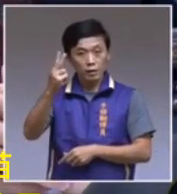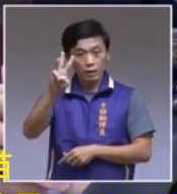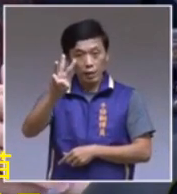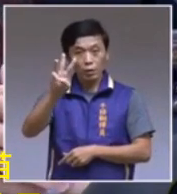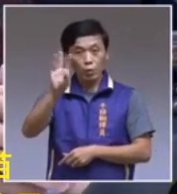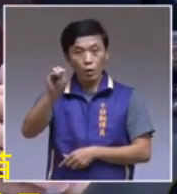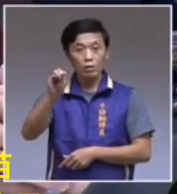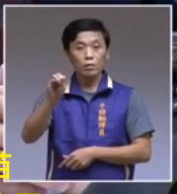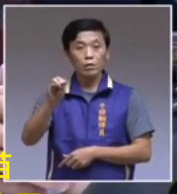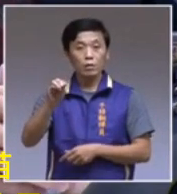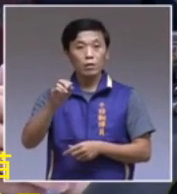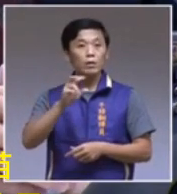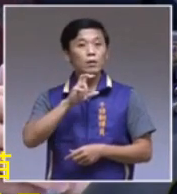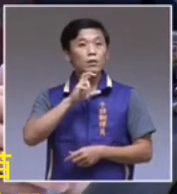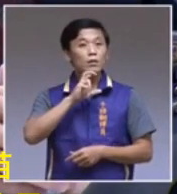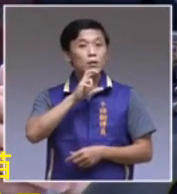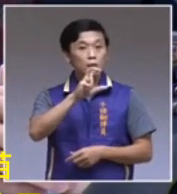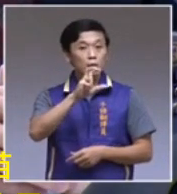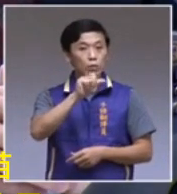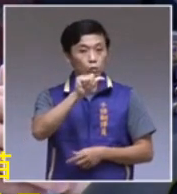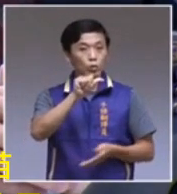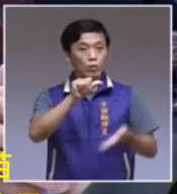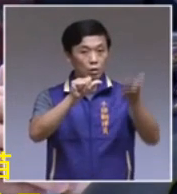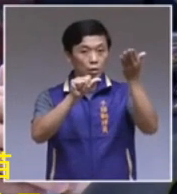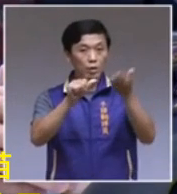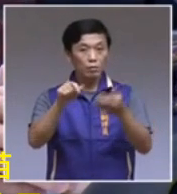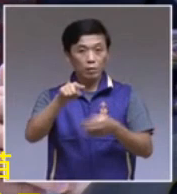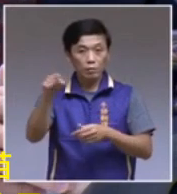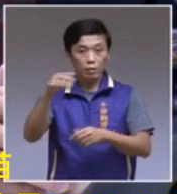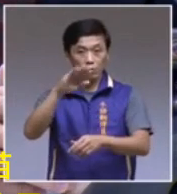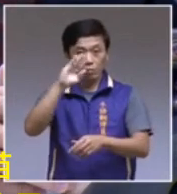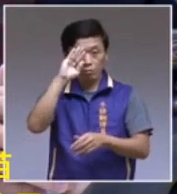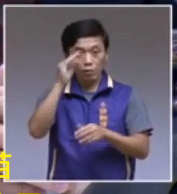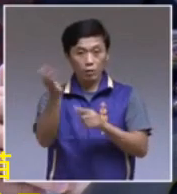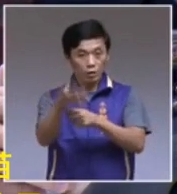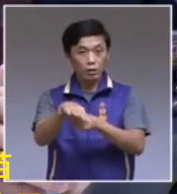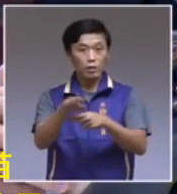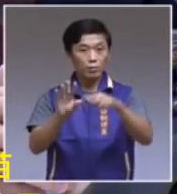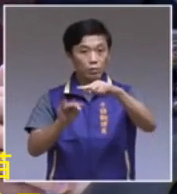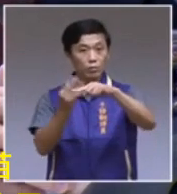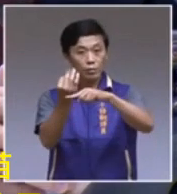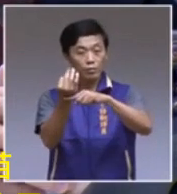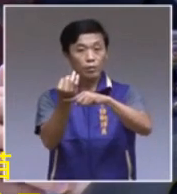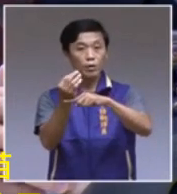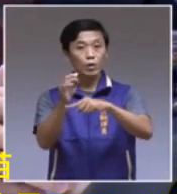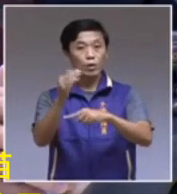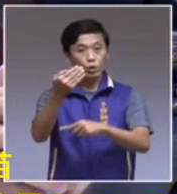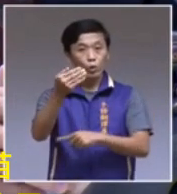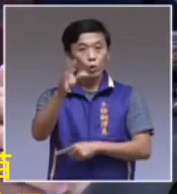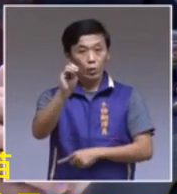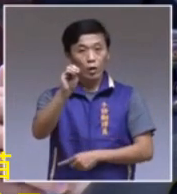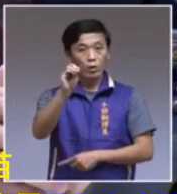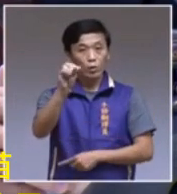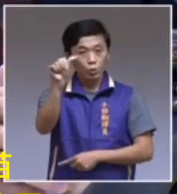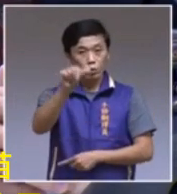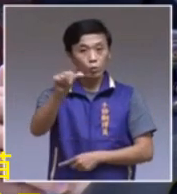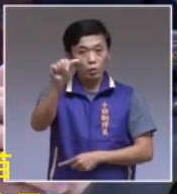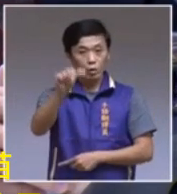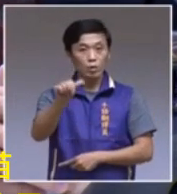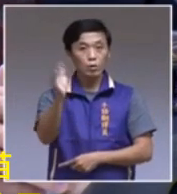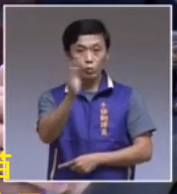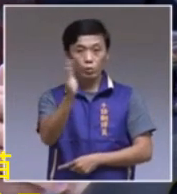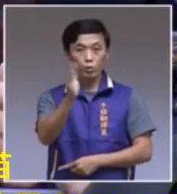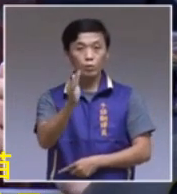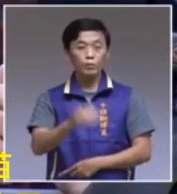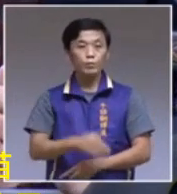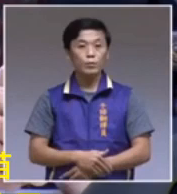年度75岁以上的死亡的人数大概是在95000人左右。那如